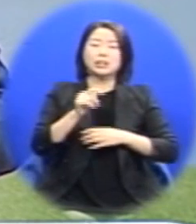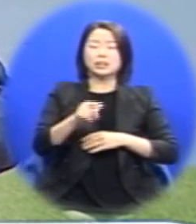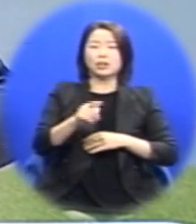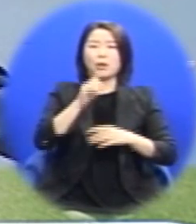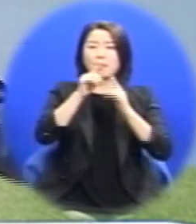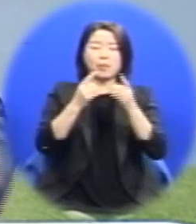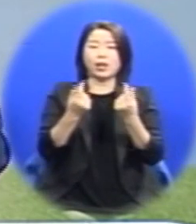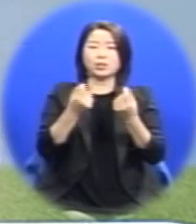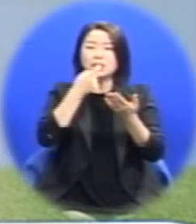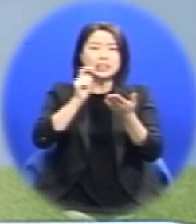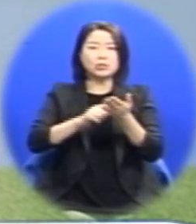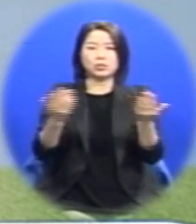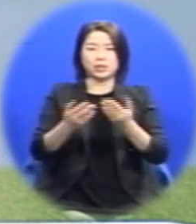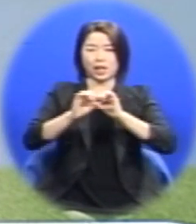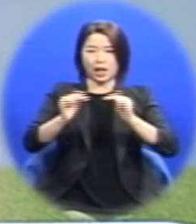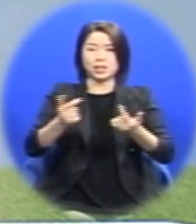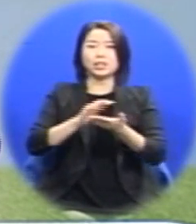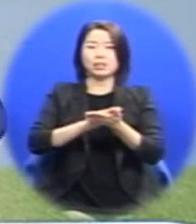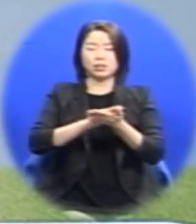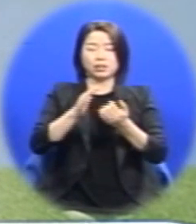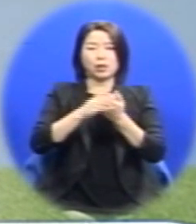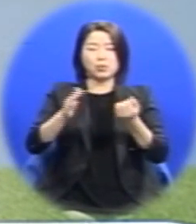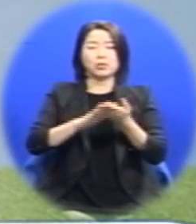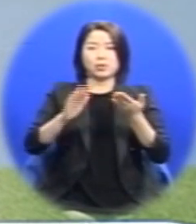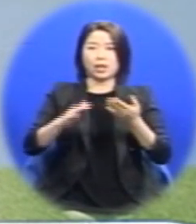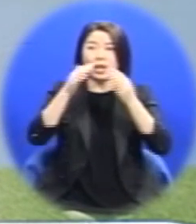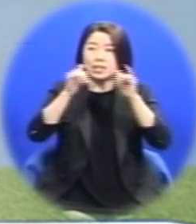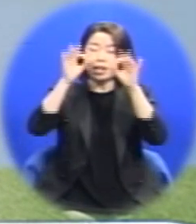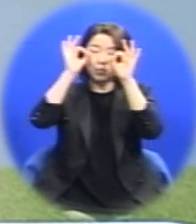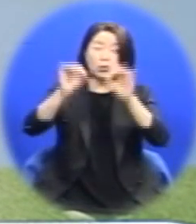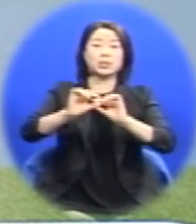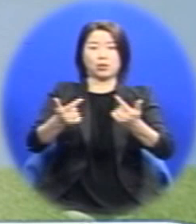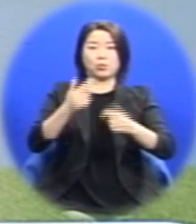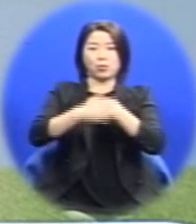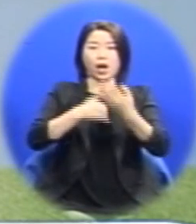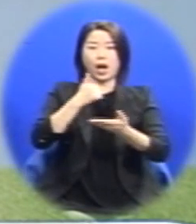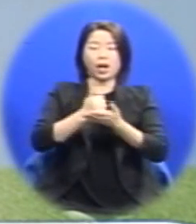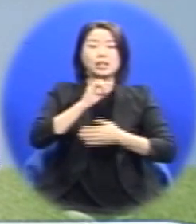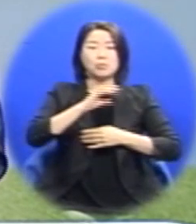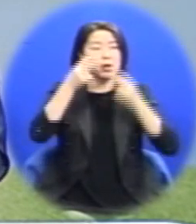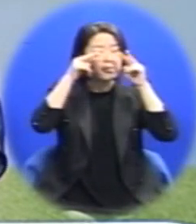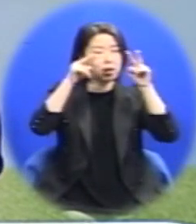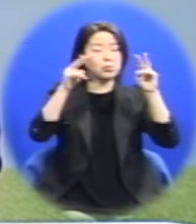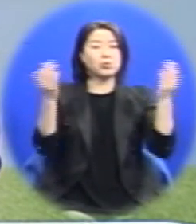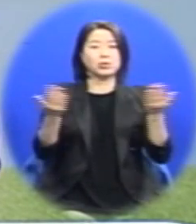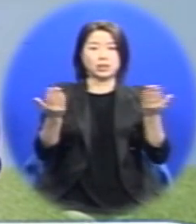그건 말처럼 쉬운 일이 아니기 때문입니다. 사람 바라보지 않고 하나님만 바라보고 신앙생활 하는